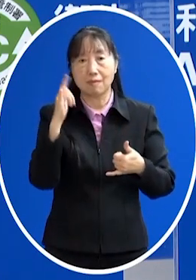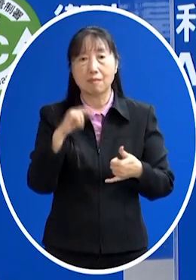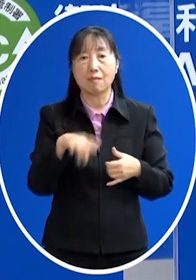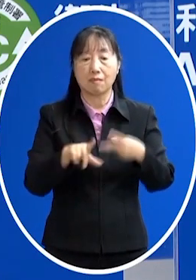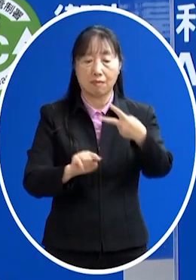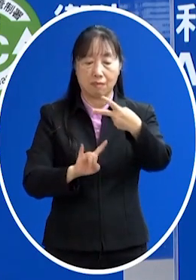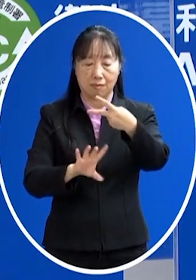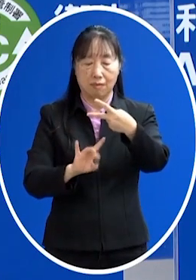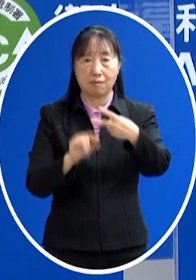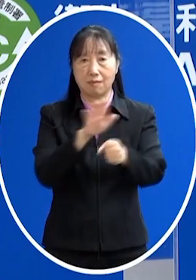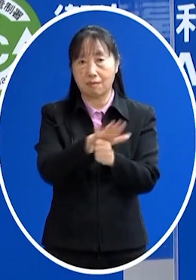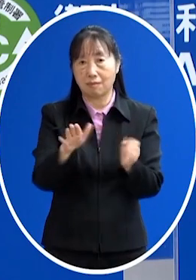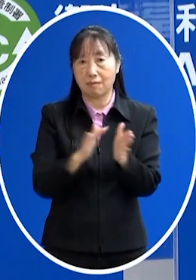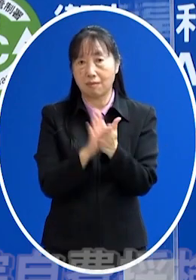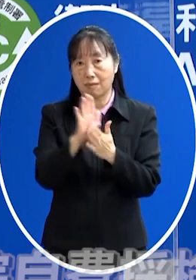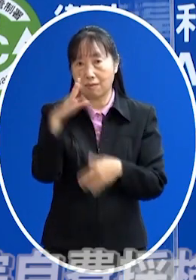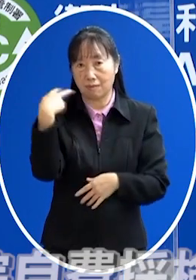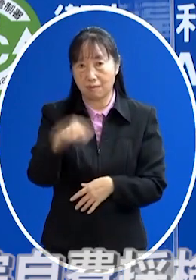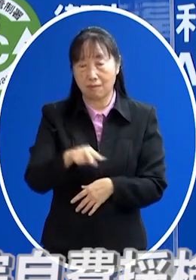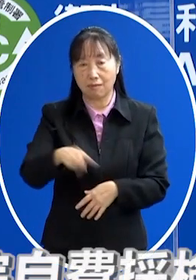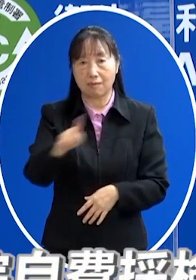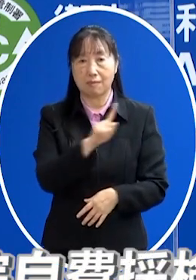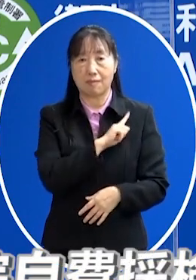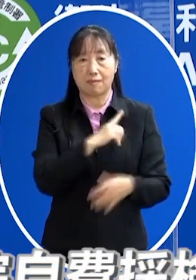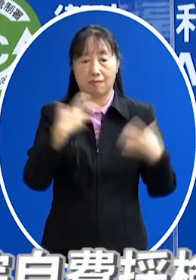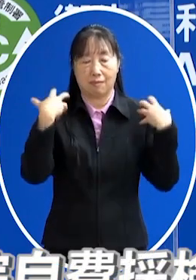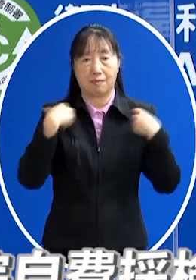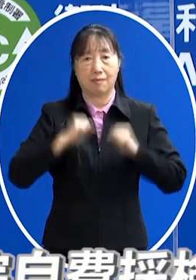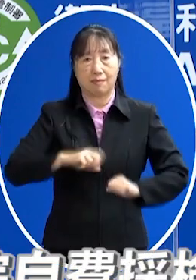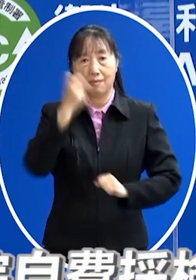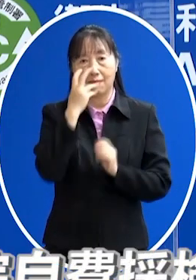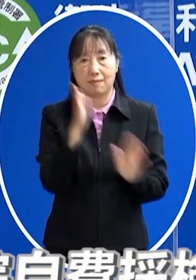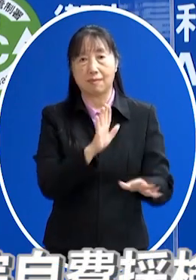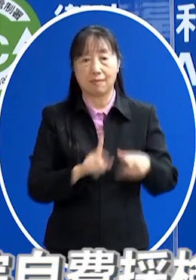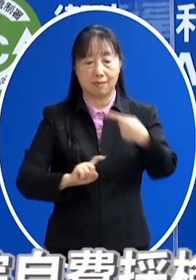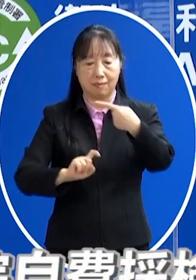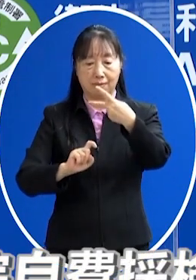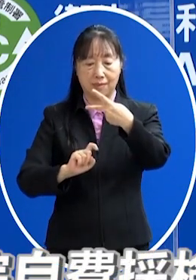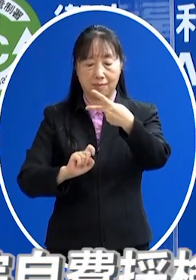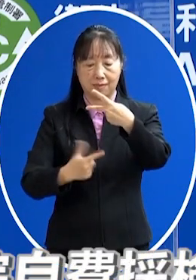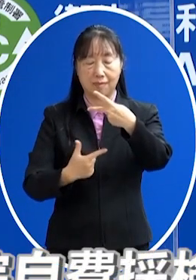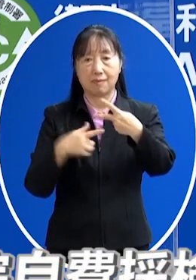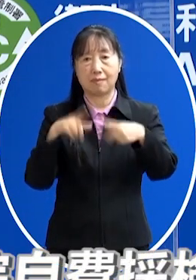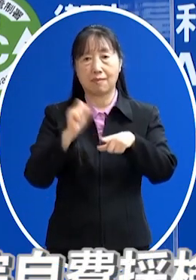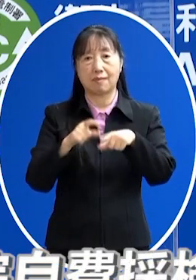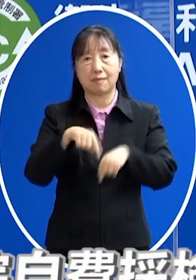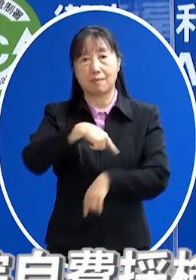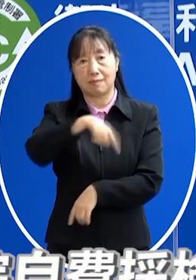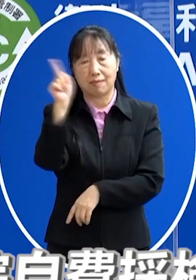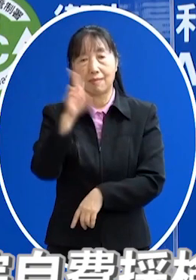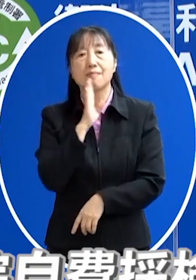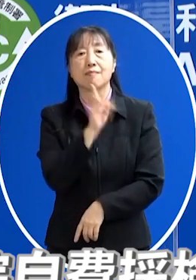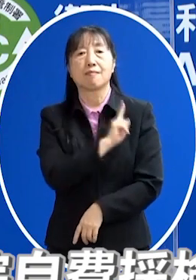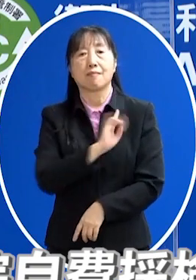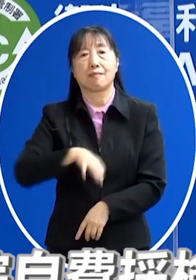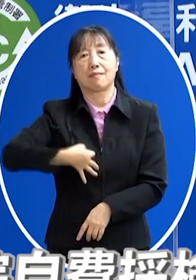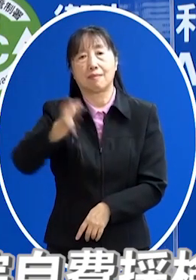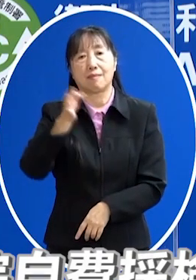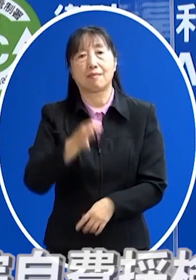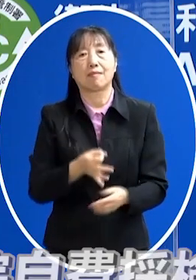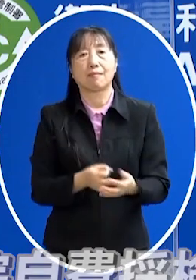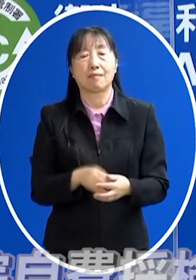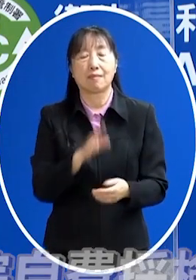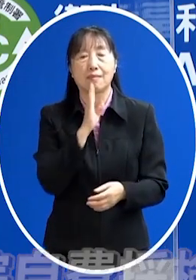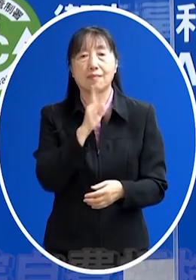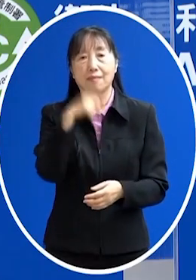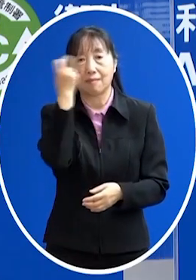满后，至其他旅馆自主健康管理，因公司要求，2月16日，哈，至医院自费裁检。那于近日